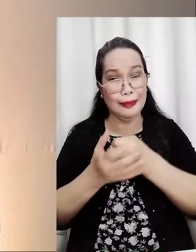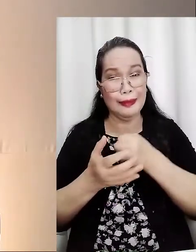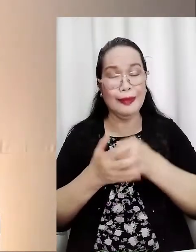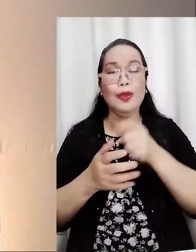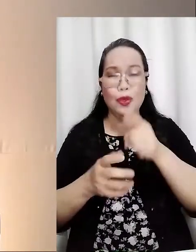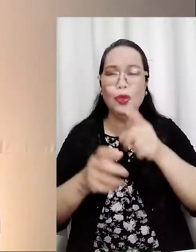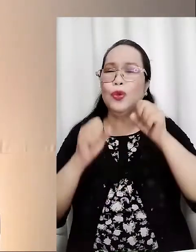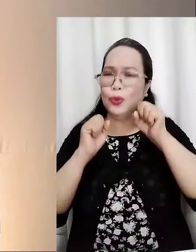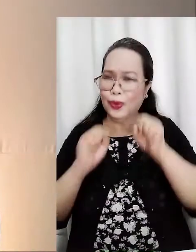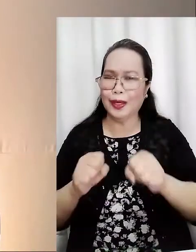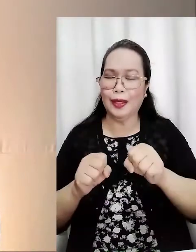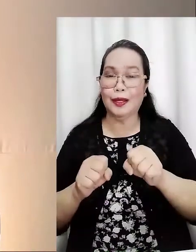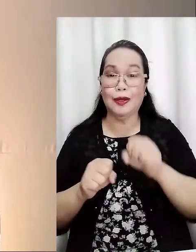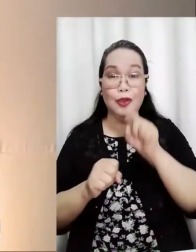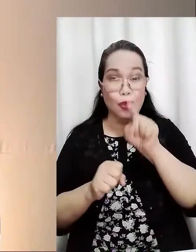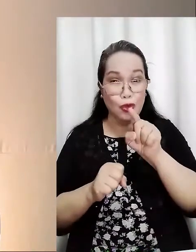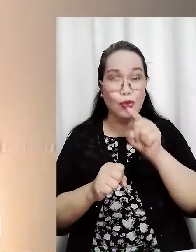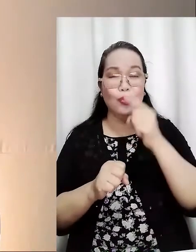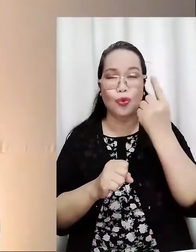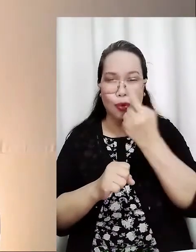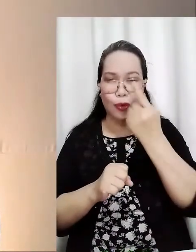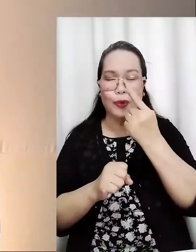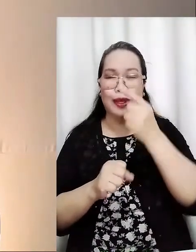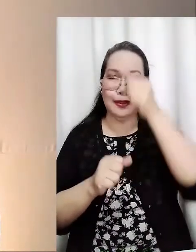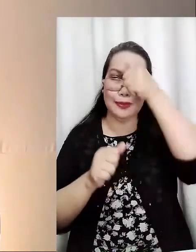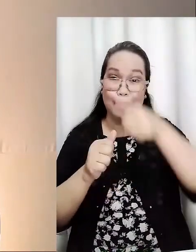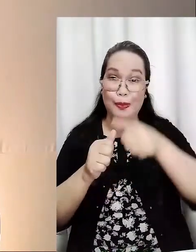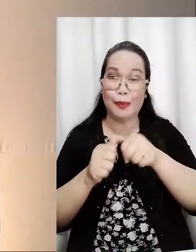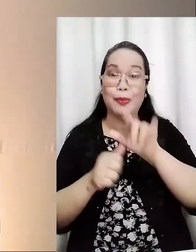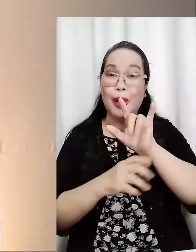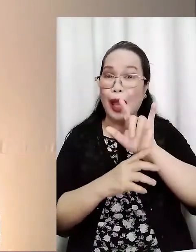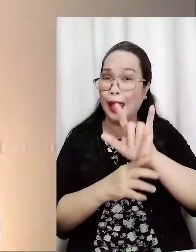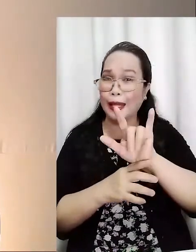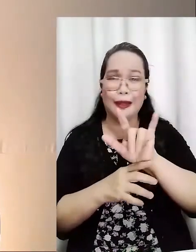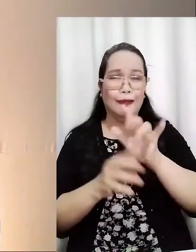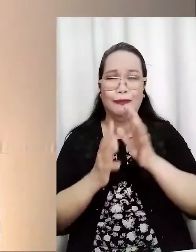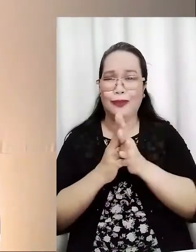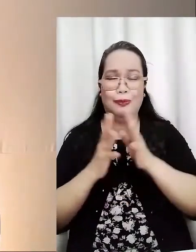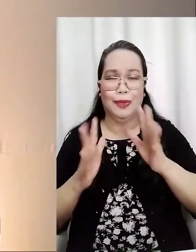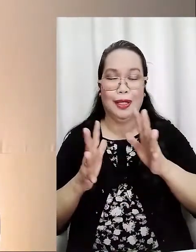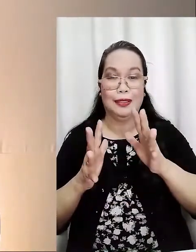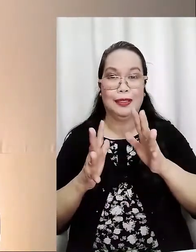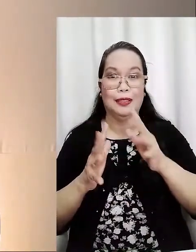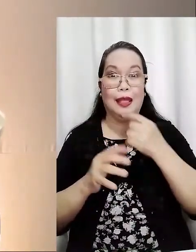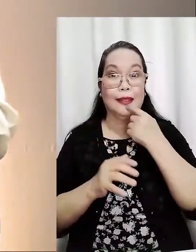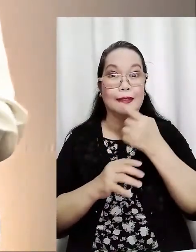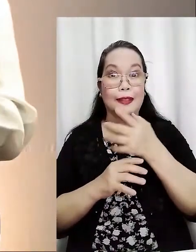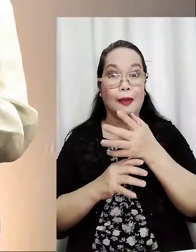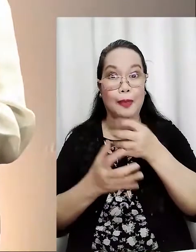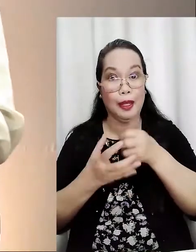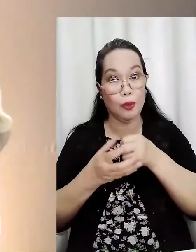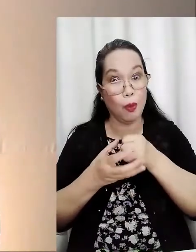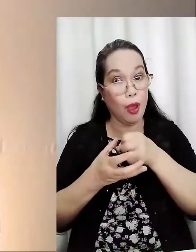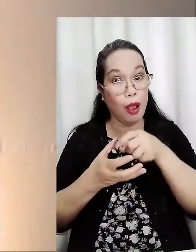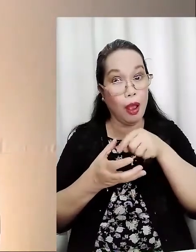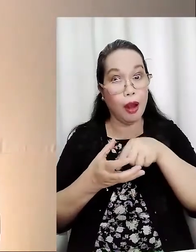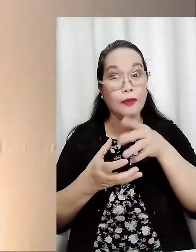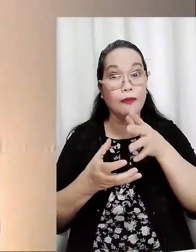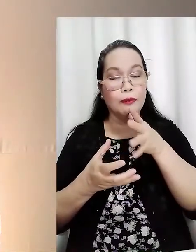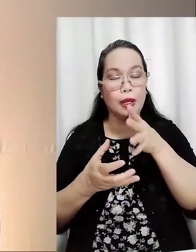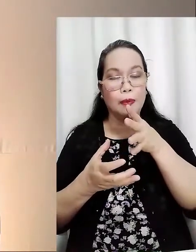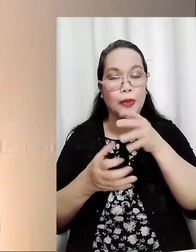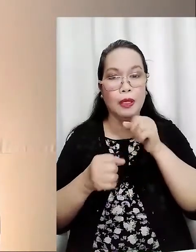ito. Tandaan mo lagi, mahal na mahal kita. Doon natauhan ng